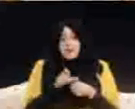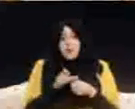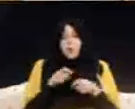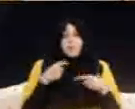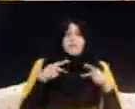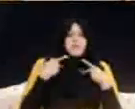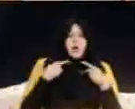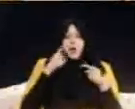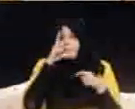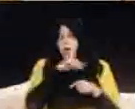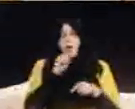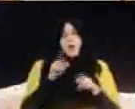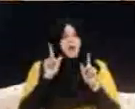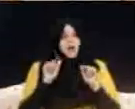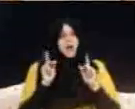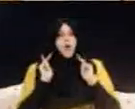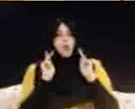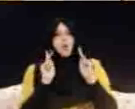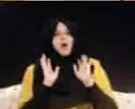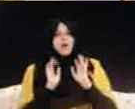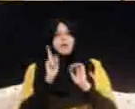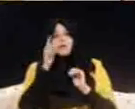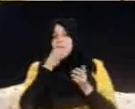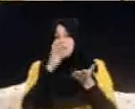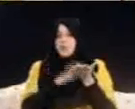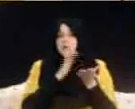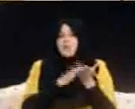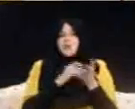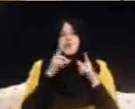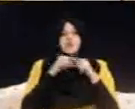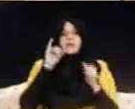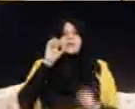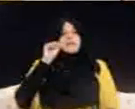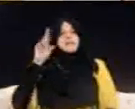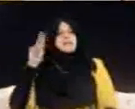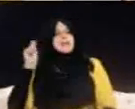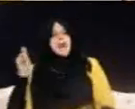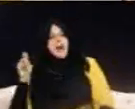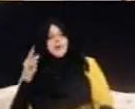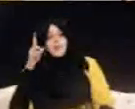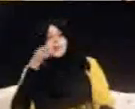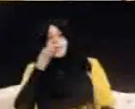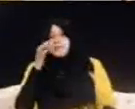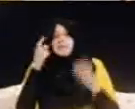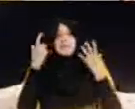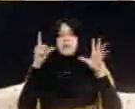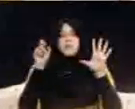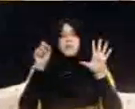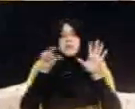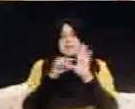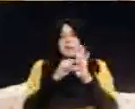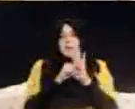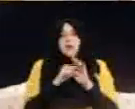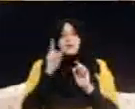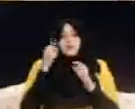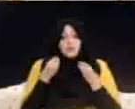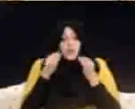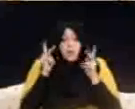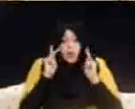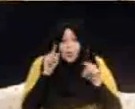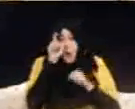حيا وميتا، ربي قال في سورة الإسراء في الآية رقم 70 ولقد كرمنا بني آدم. ثم أن هذا الإنسان ميت